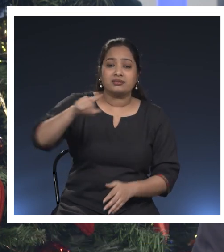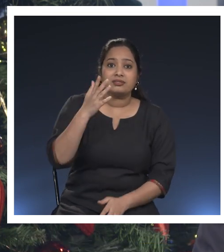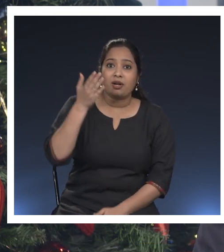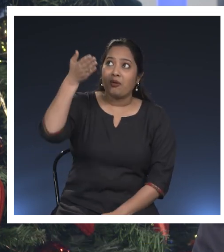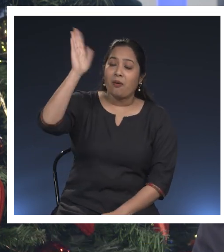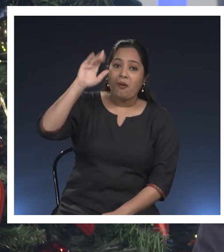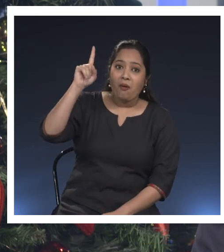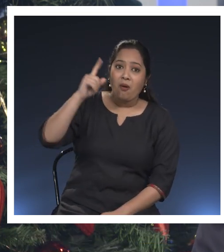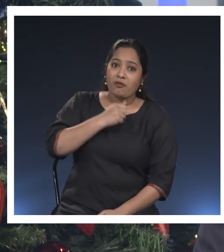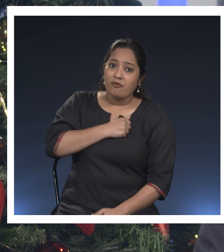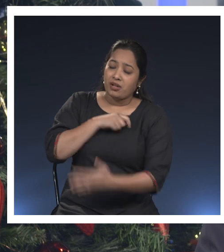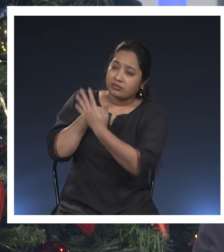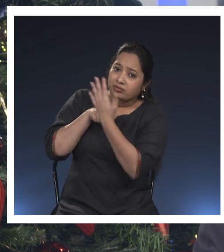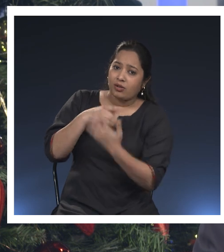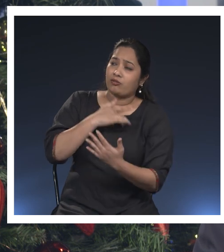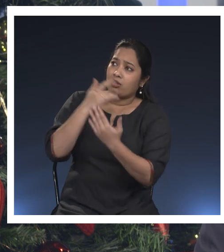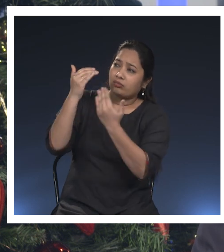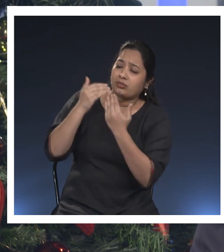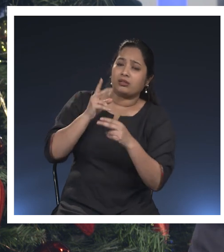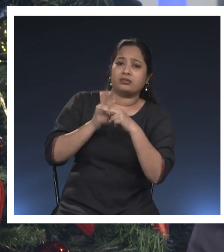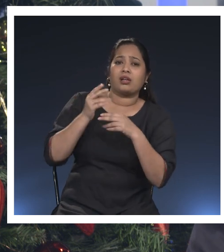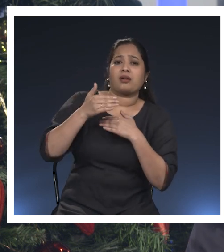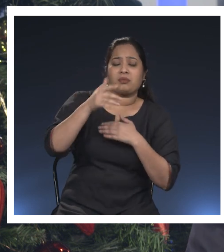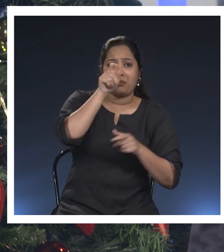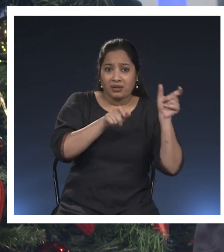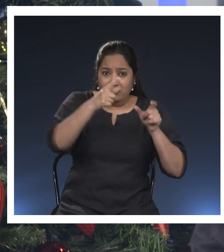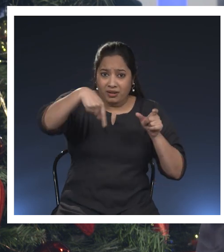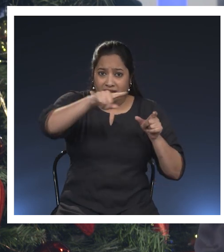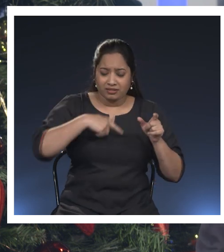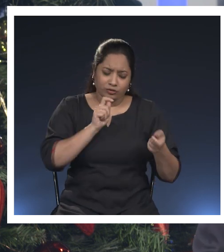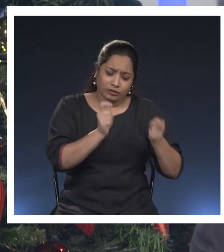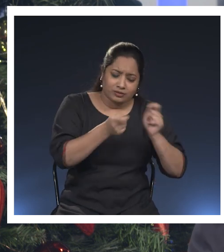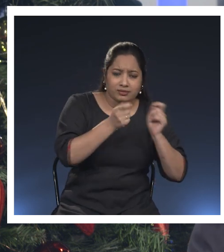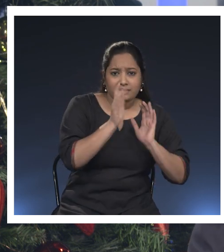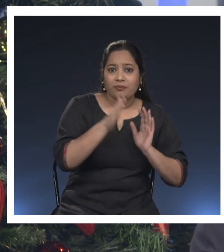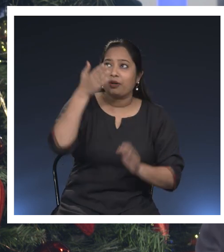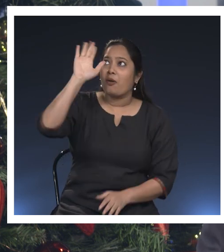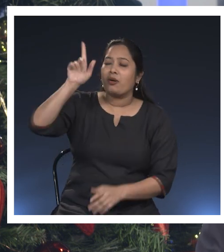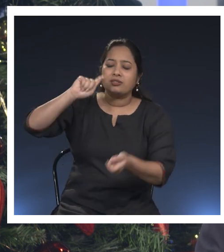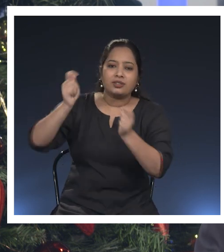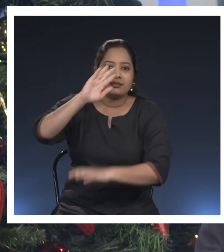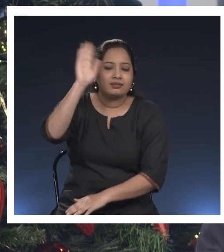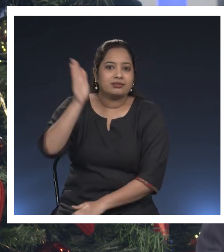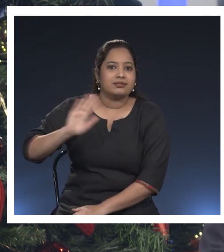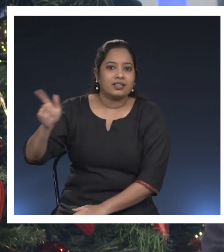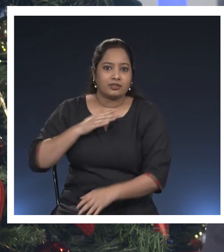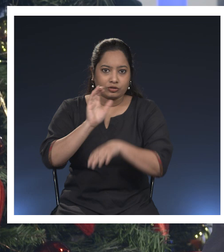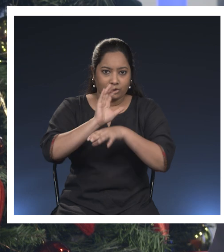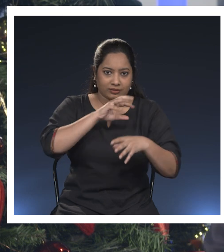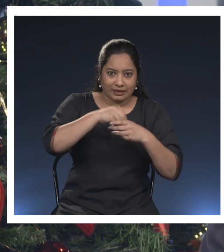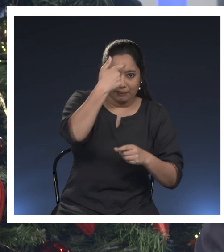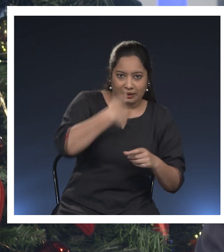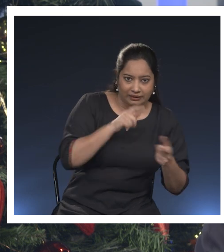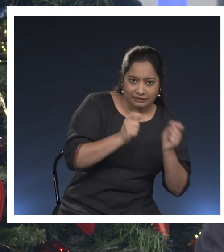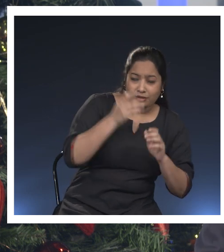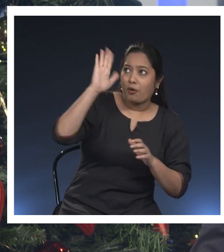परमेश्वर हमारे साथ ईमानदार है और हमारे साथ वफादार है। हम तो बदलते हैं पर वो कभी नहीं बदलता। वो चर्च के अंदर भी